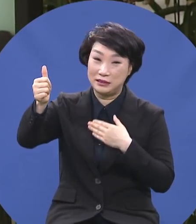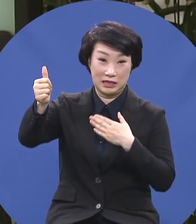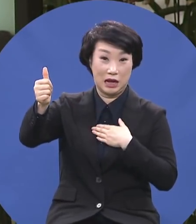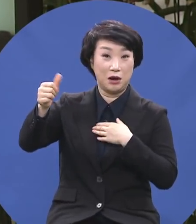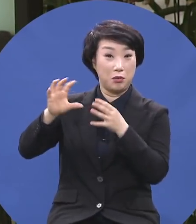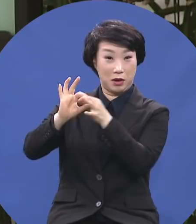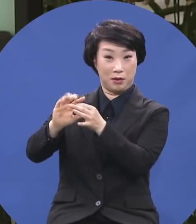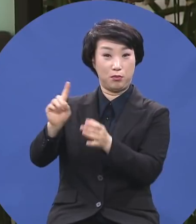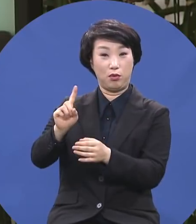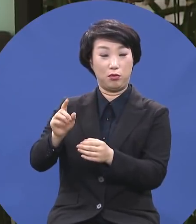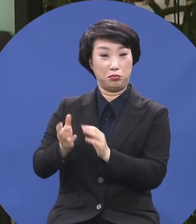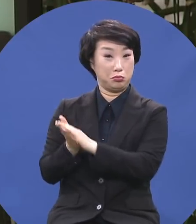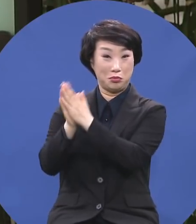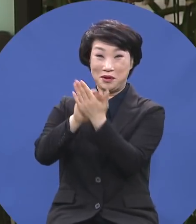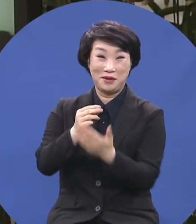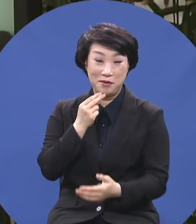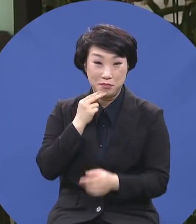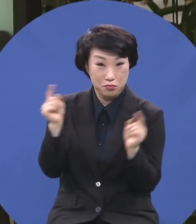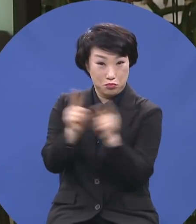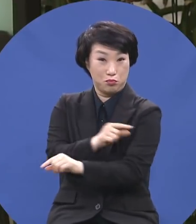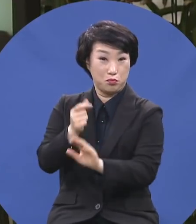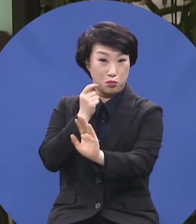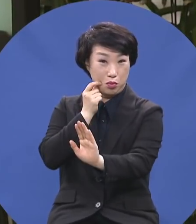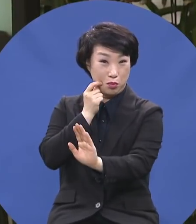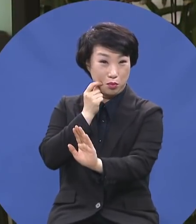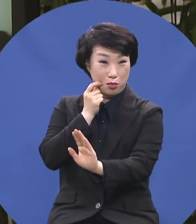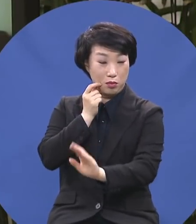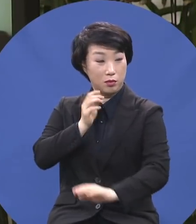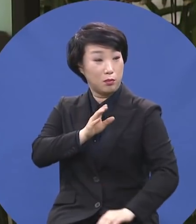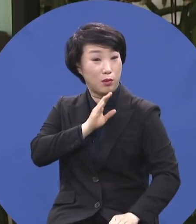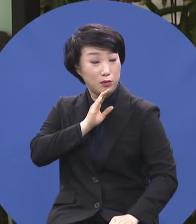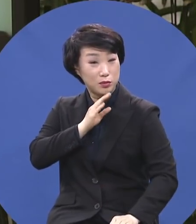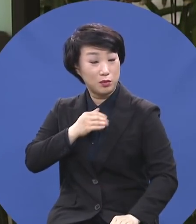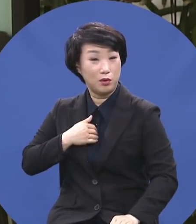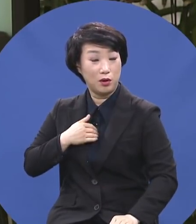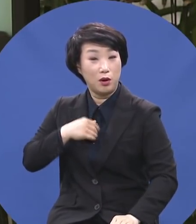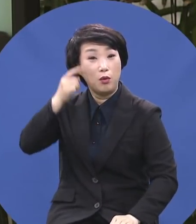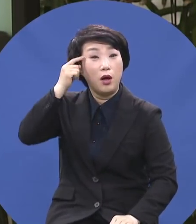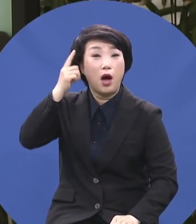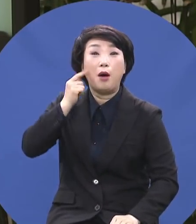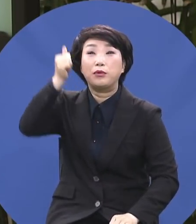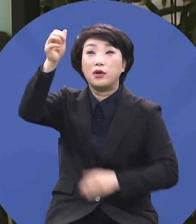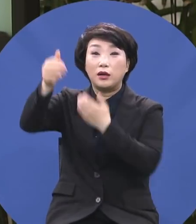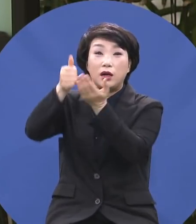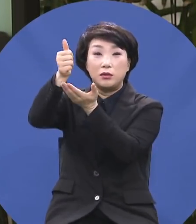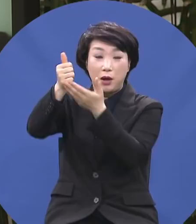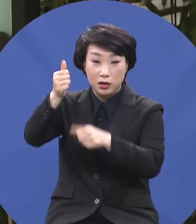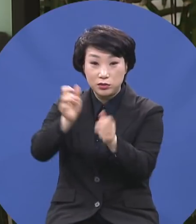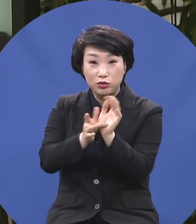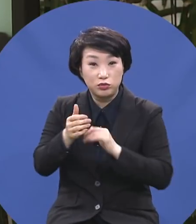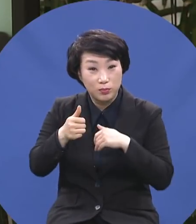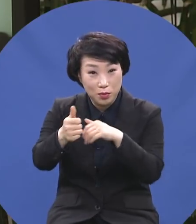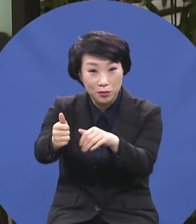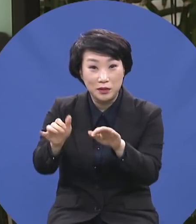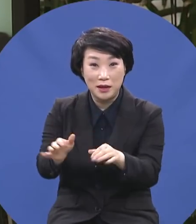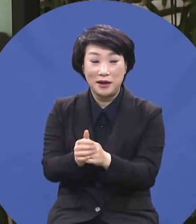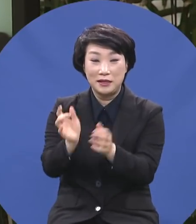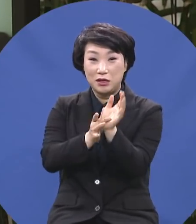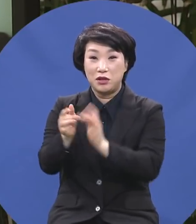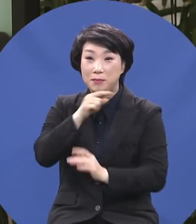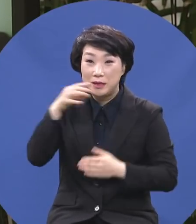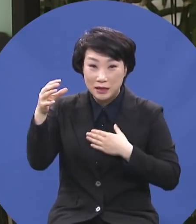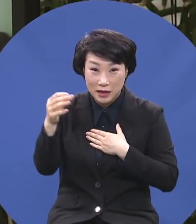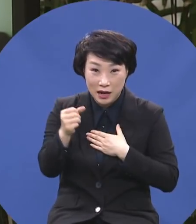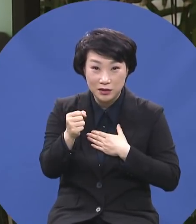나는 변할 수 없고 바꿀 수 없어요. 왜? 아버지가 아들 보내서 그